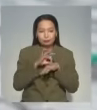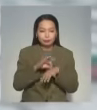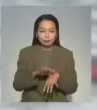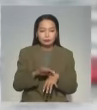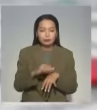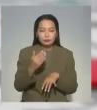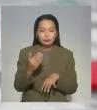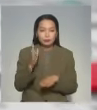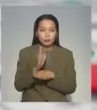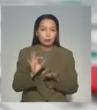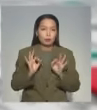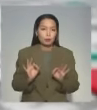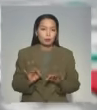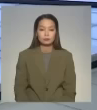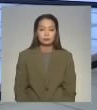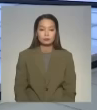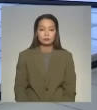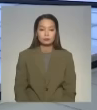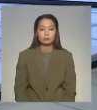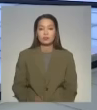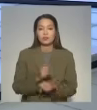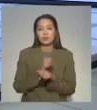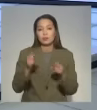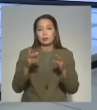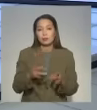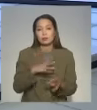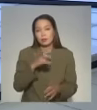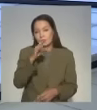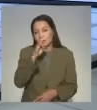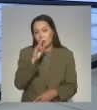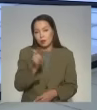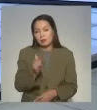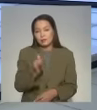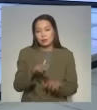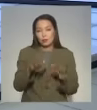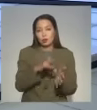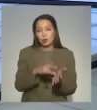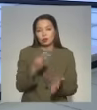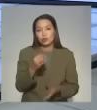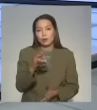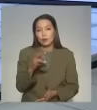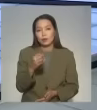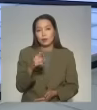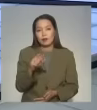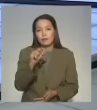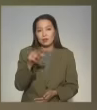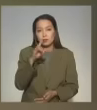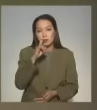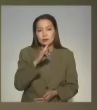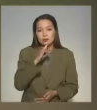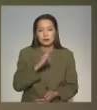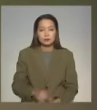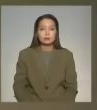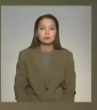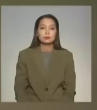при координации прокуратуры города. Взрыв произошел на заправочной станции в городе Шаманайха восточного Казахстана.